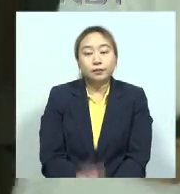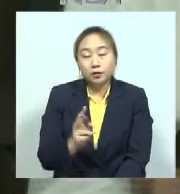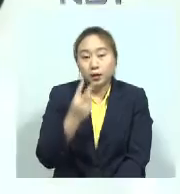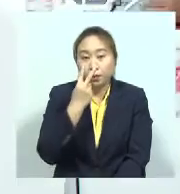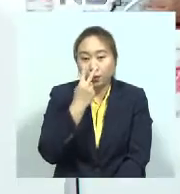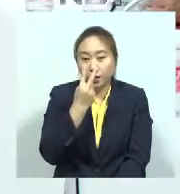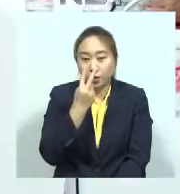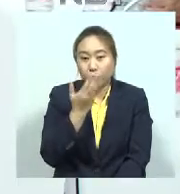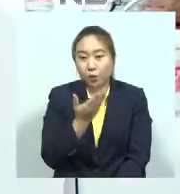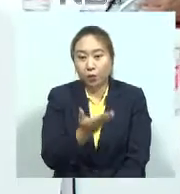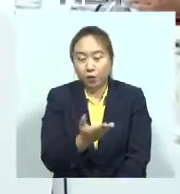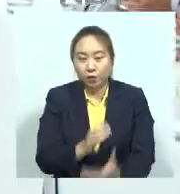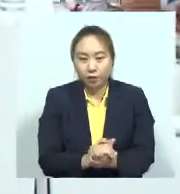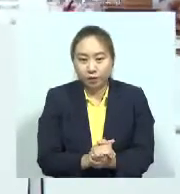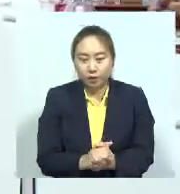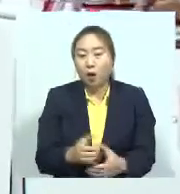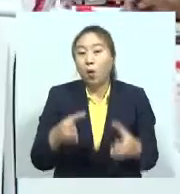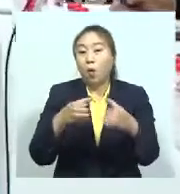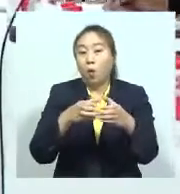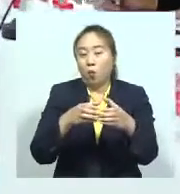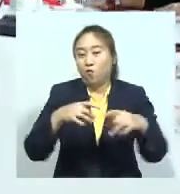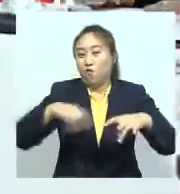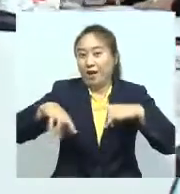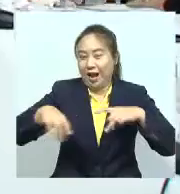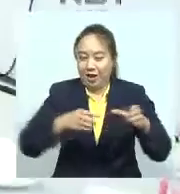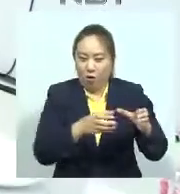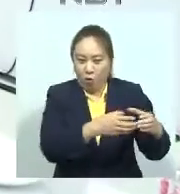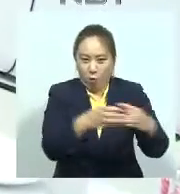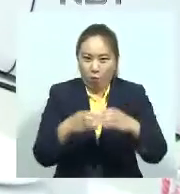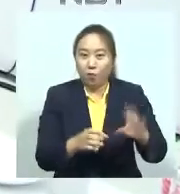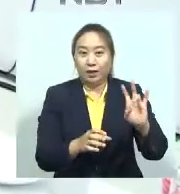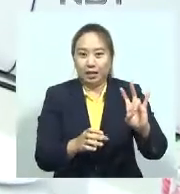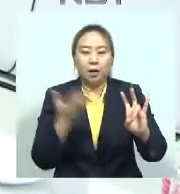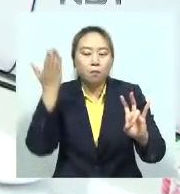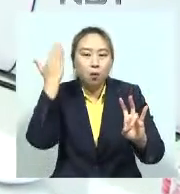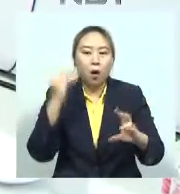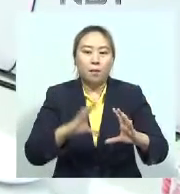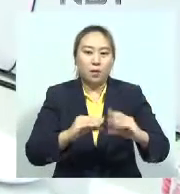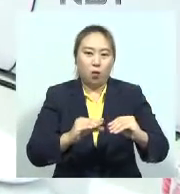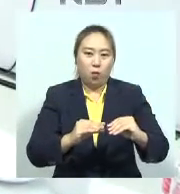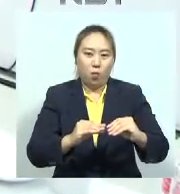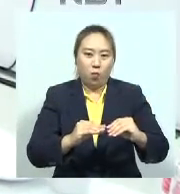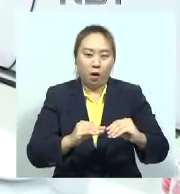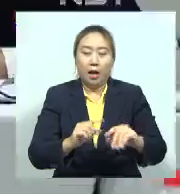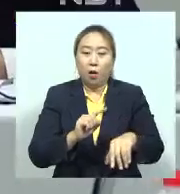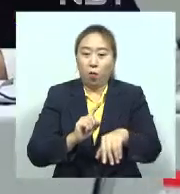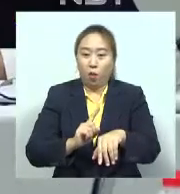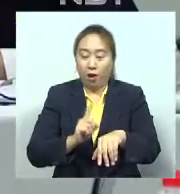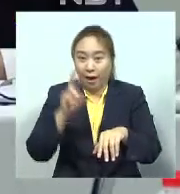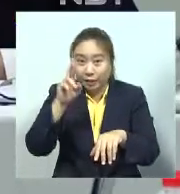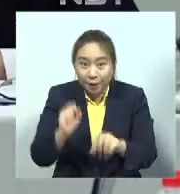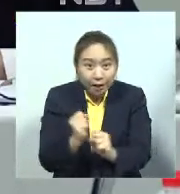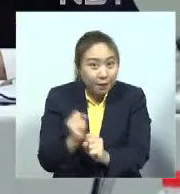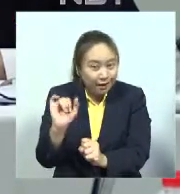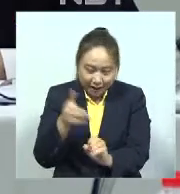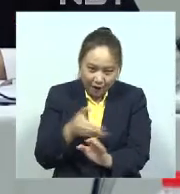ฝากฝั่งหนึ่งนะครับดูเดือดมากคือพรรคร่วมฝ่ายค้าน7พรรคนี่เมื่อวานที่เขาประชุมกันตั้งแต่ยังไม่ทันเริ่มทำงานในสภาเลยนะครับ